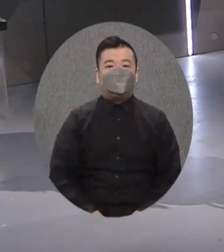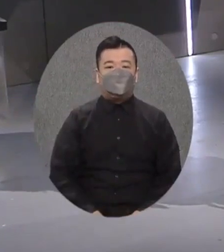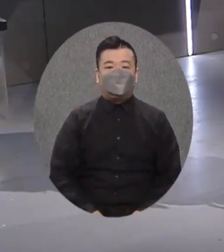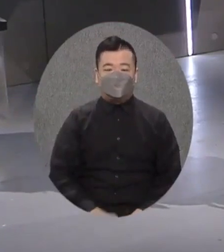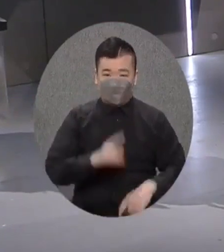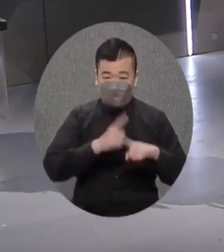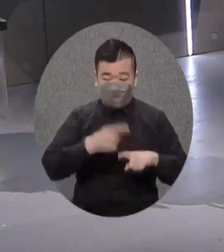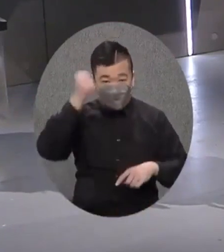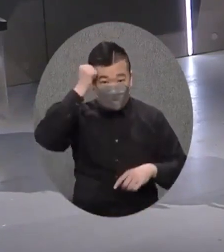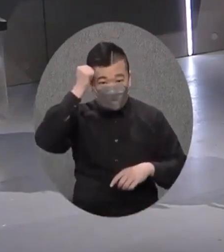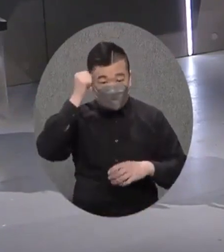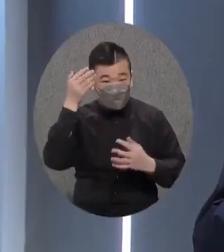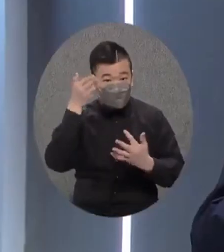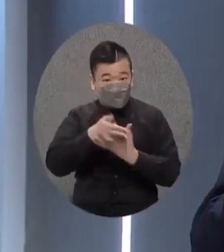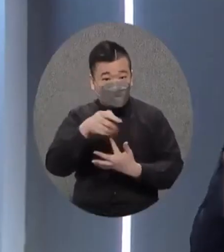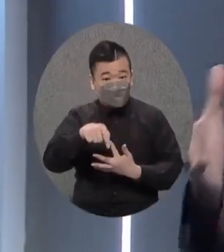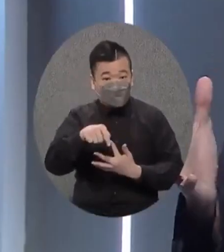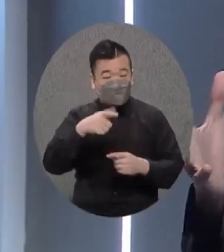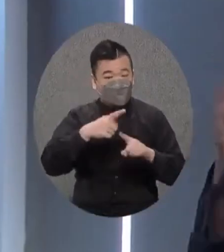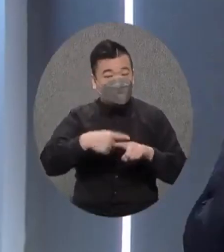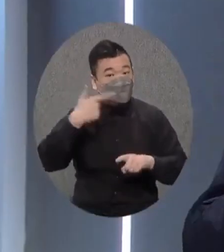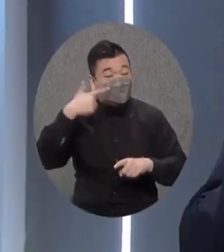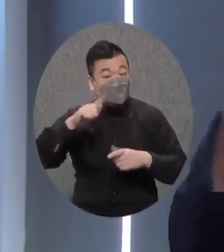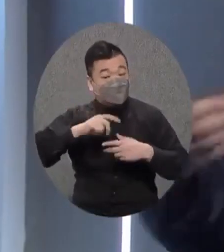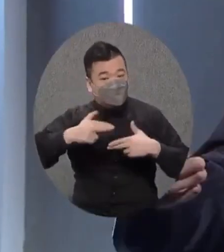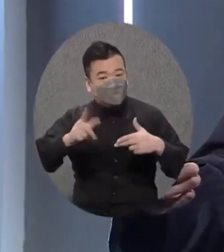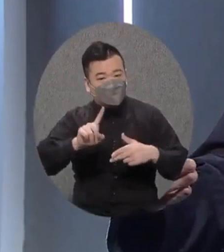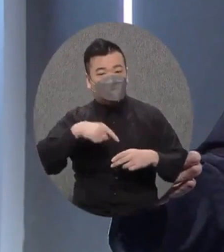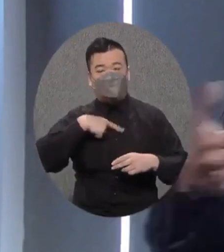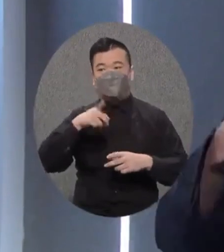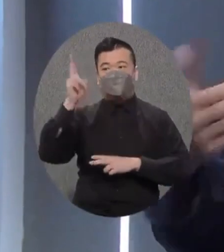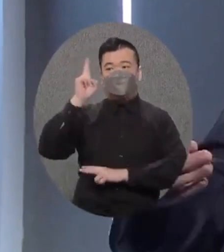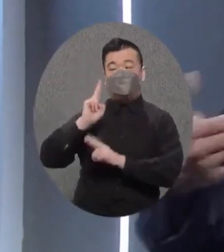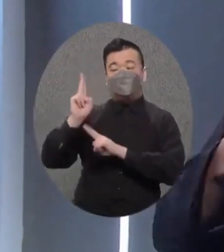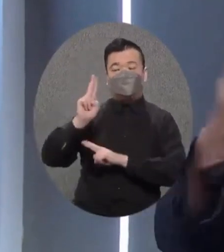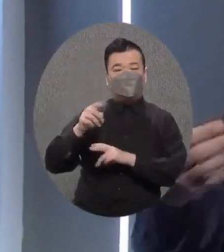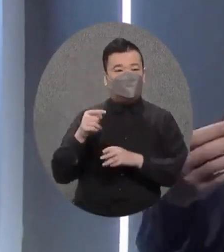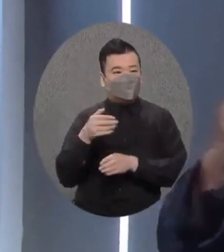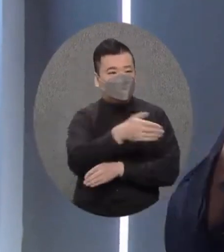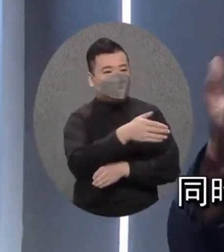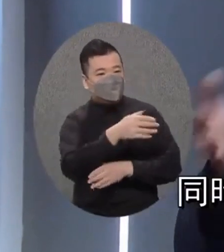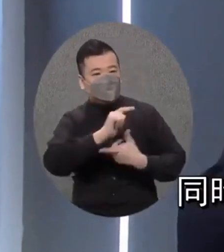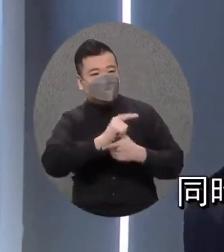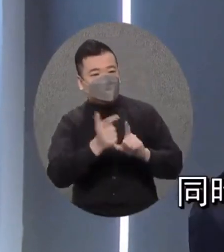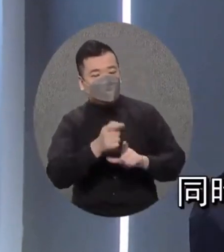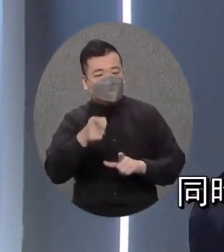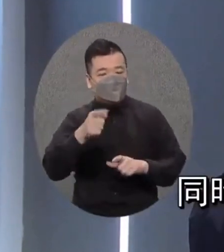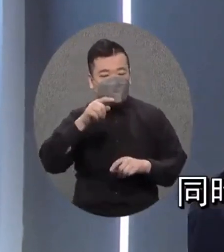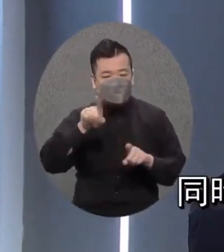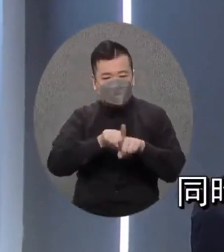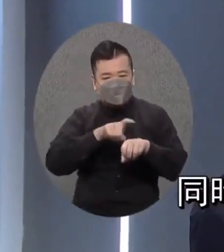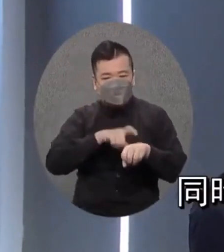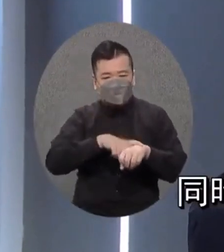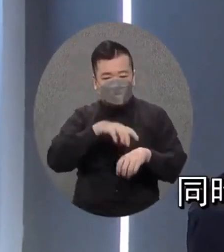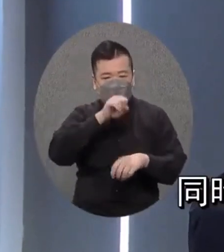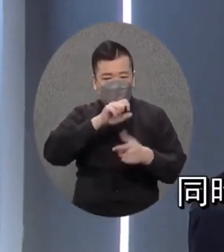都頗複雜的介入，就是說它是很新的發展，但是它又向傳統走，在美學上面或者概念上面，但同時間它在媒介